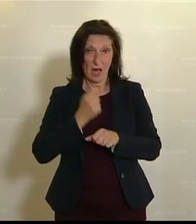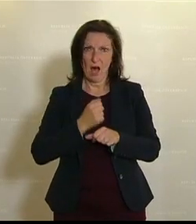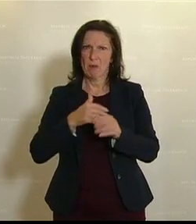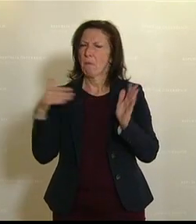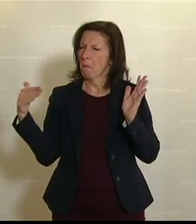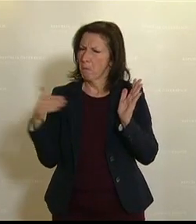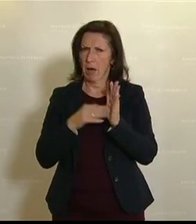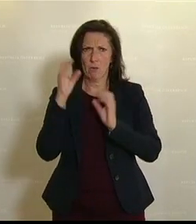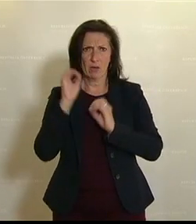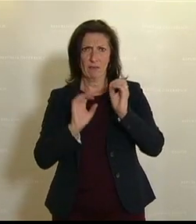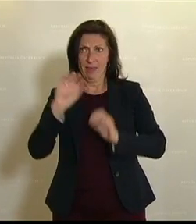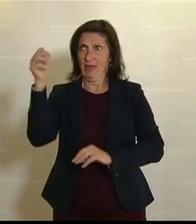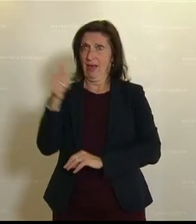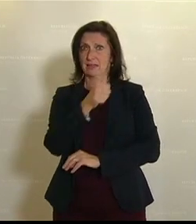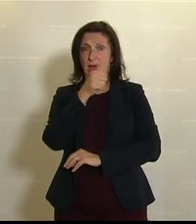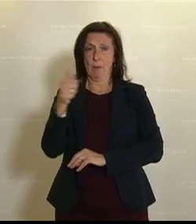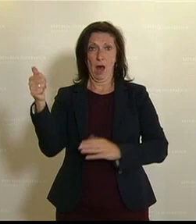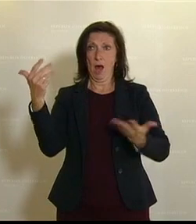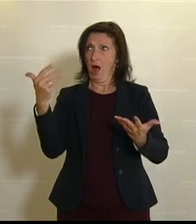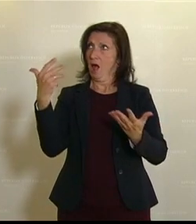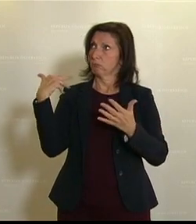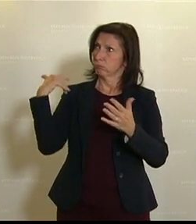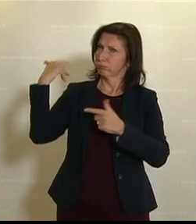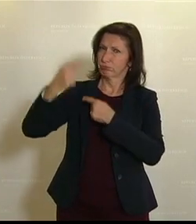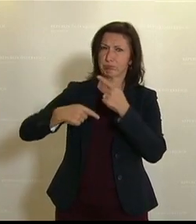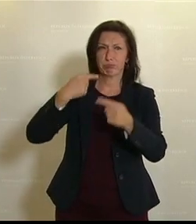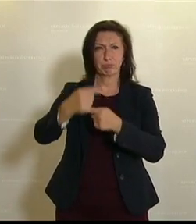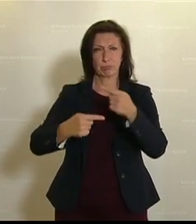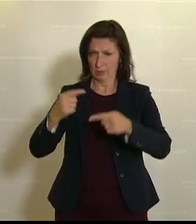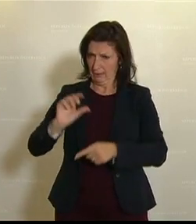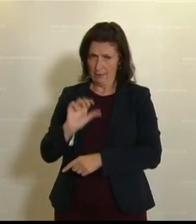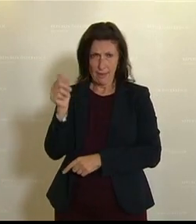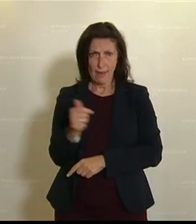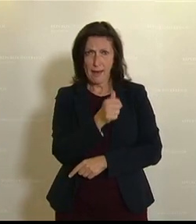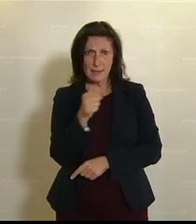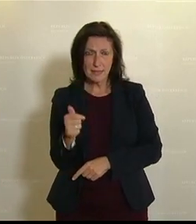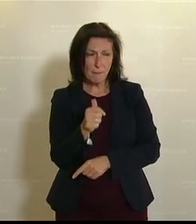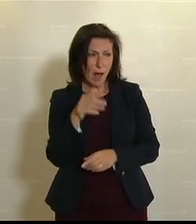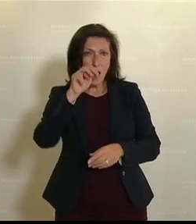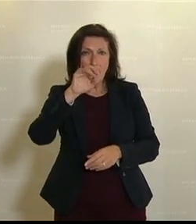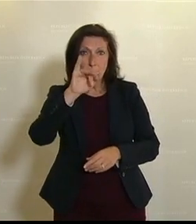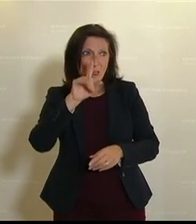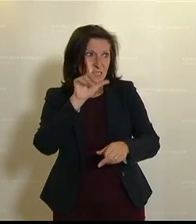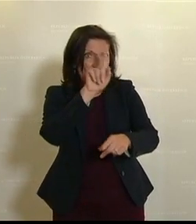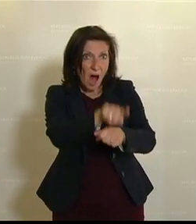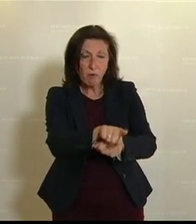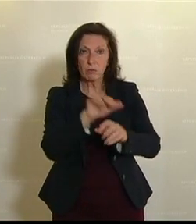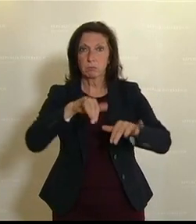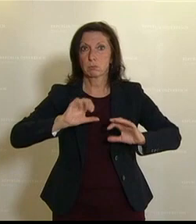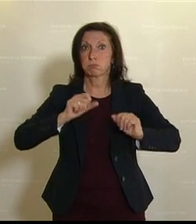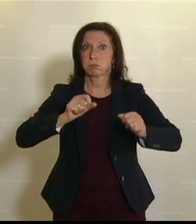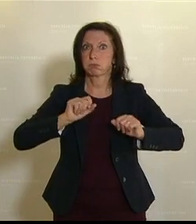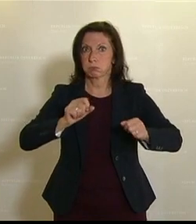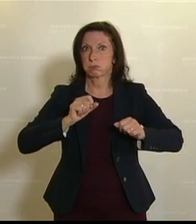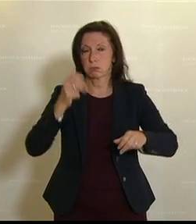erste Teilmobilmachung in der Geschichte unserer Republik und nicht alles ist so glatt gelaufen, wie es uns die Frau Minister